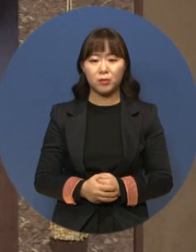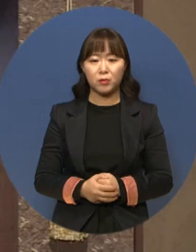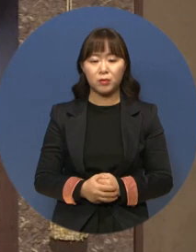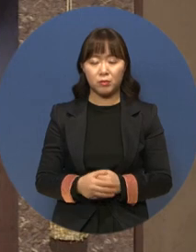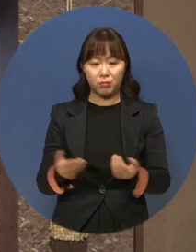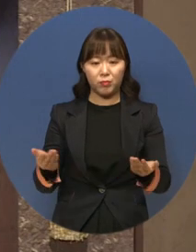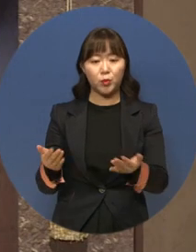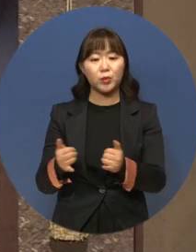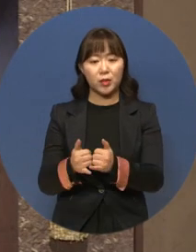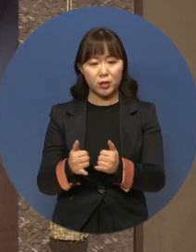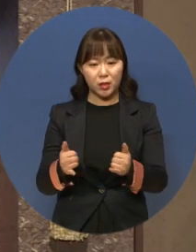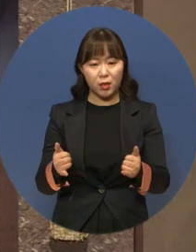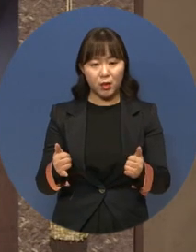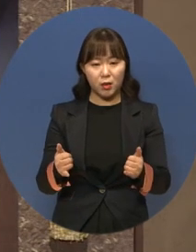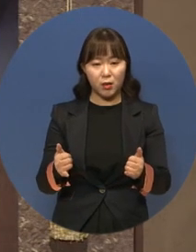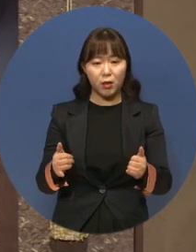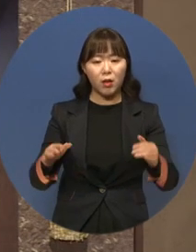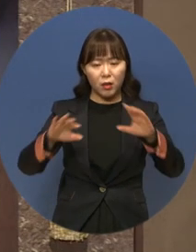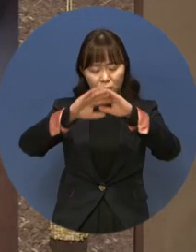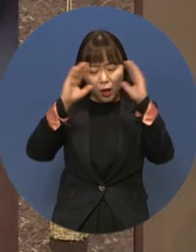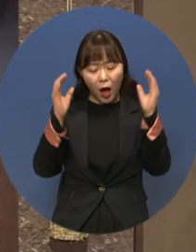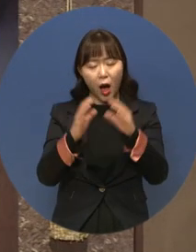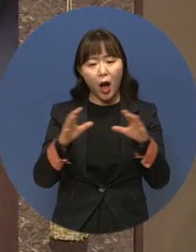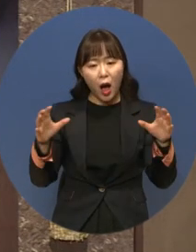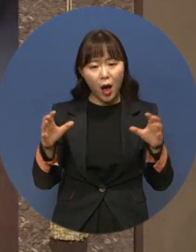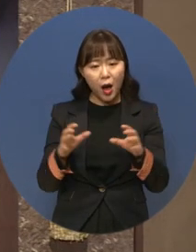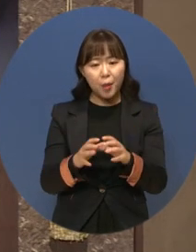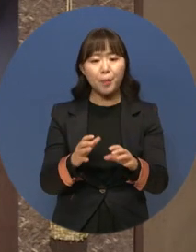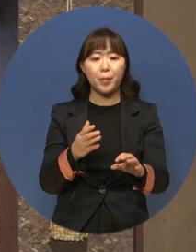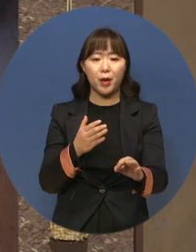종사자 이런 부분까지 다 합친다면은